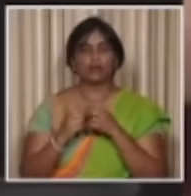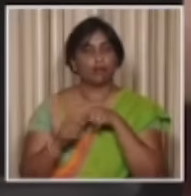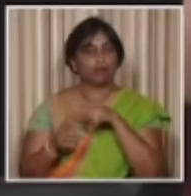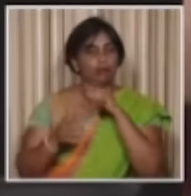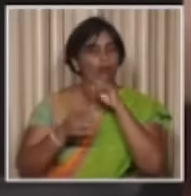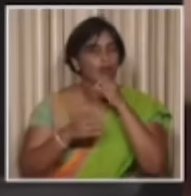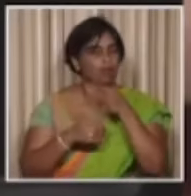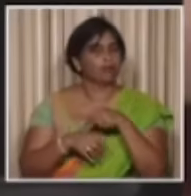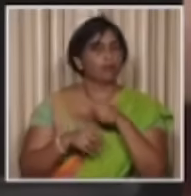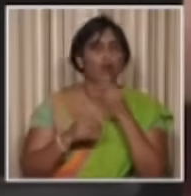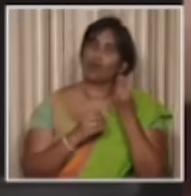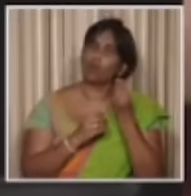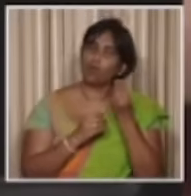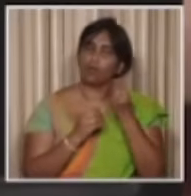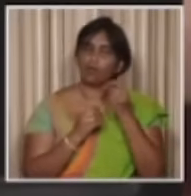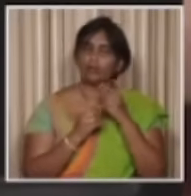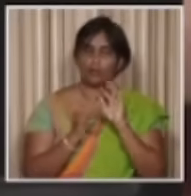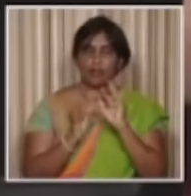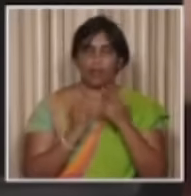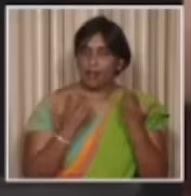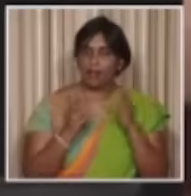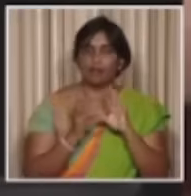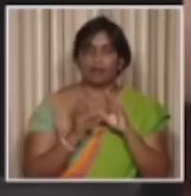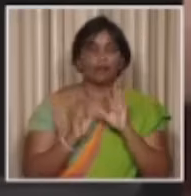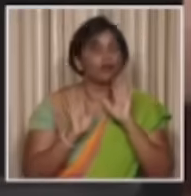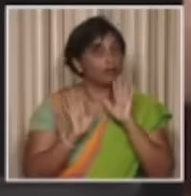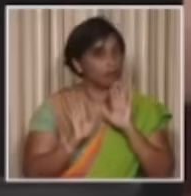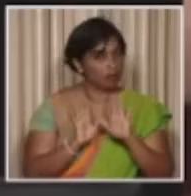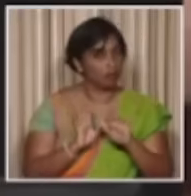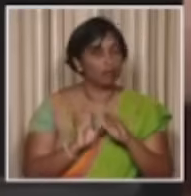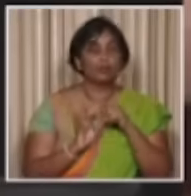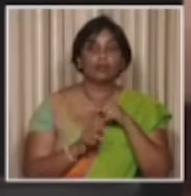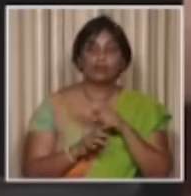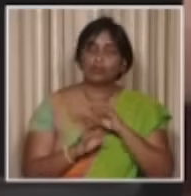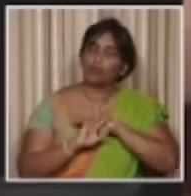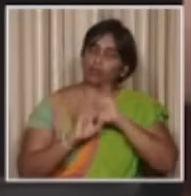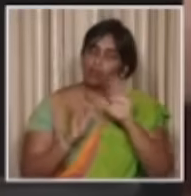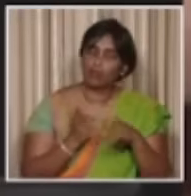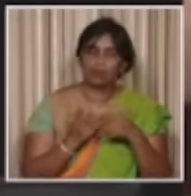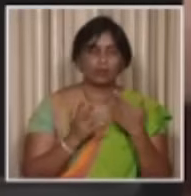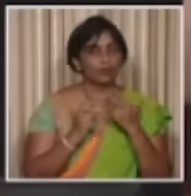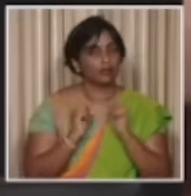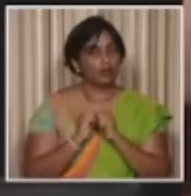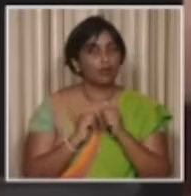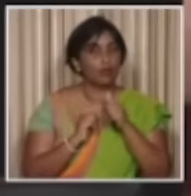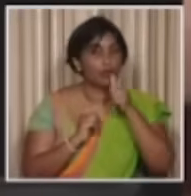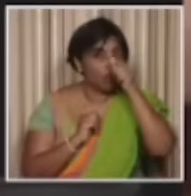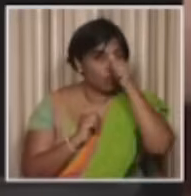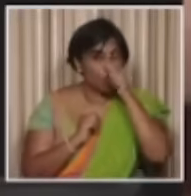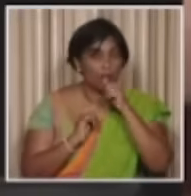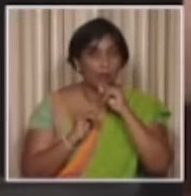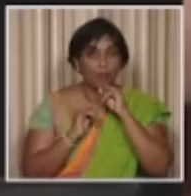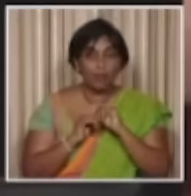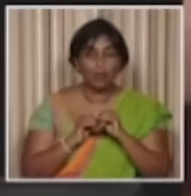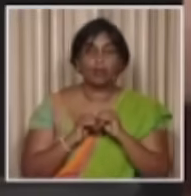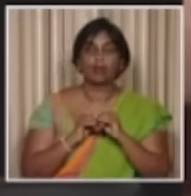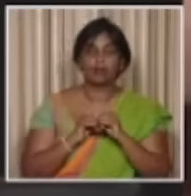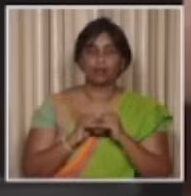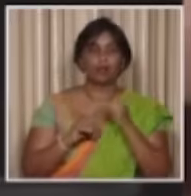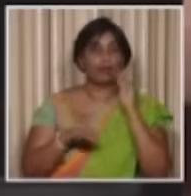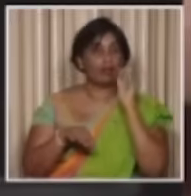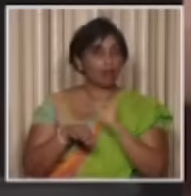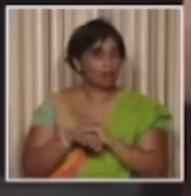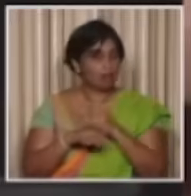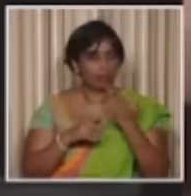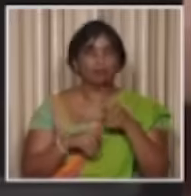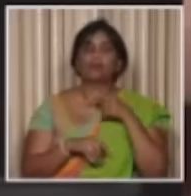ekenin podi podi honda dewal wela tiyenawa naththe naha habai me mona de kalat horu wanchawa dushaneyata wetapadinne